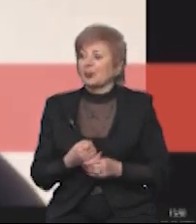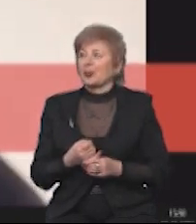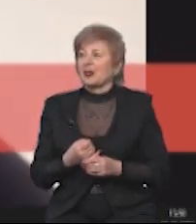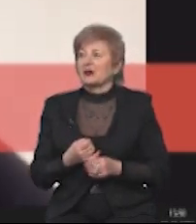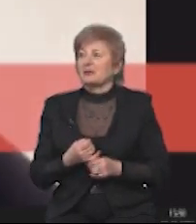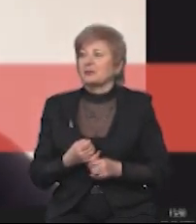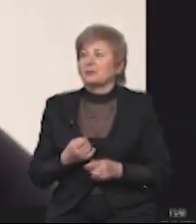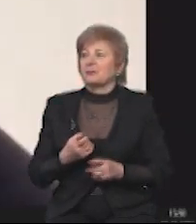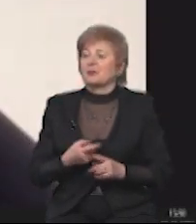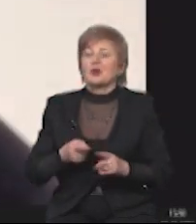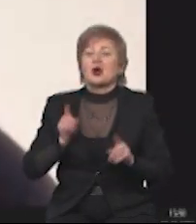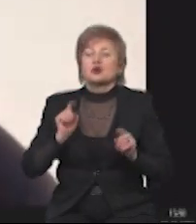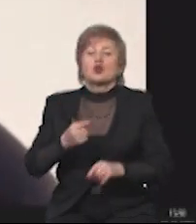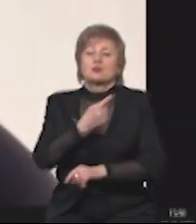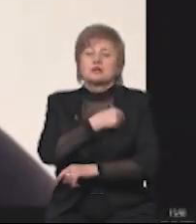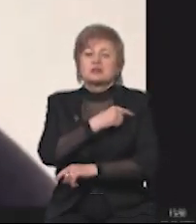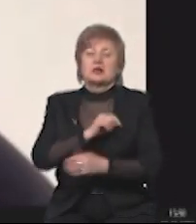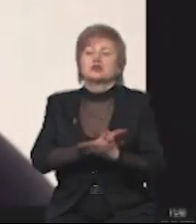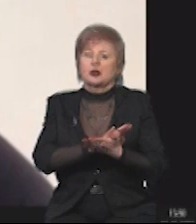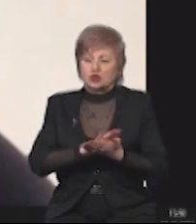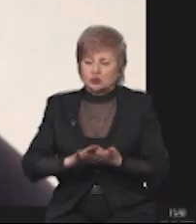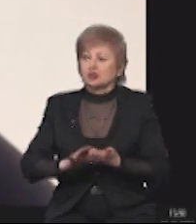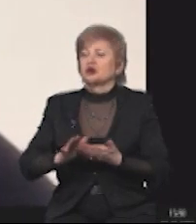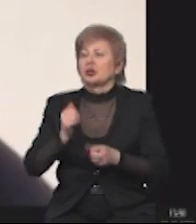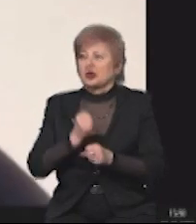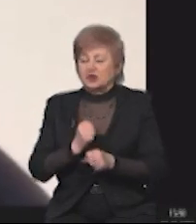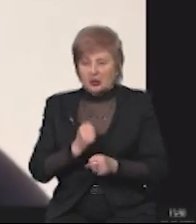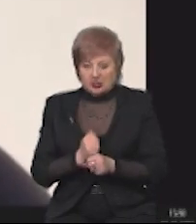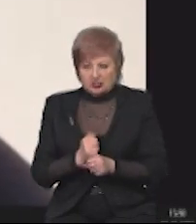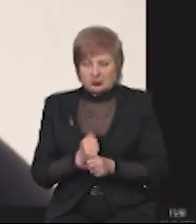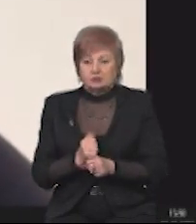санитарных, фитосанитарных условиях, карантинно-санитарных условиях.